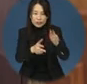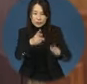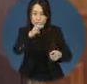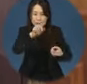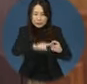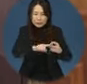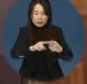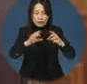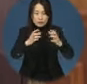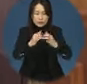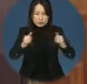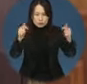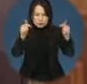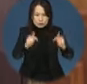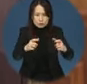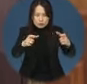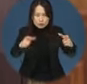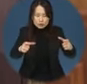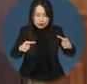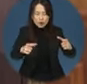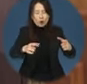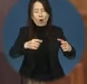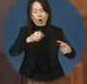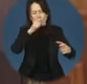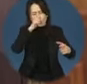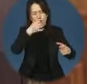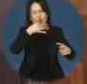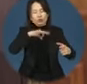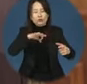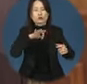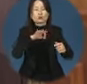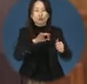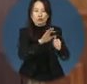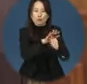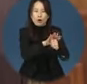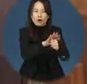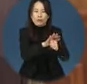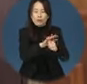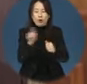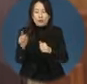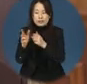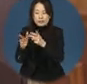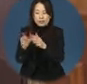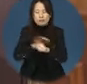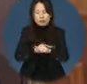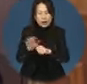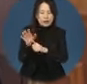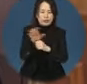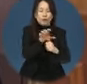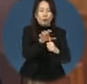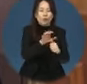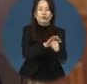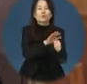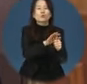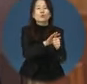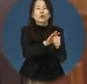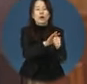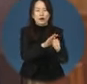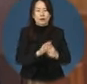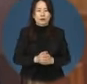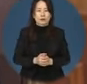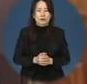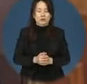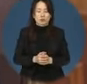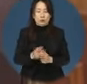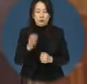인구감소 지역의 여러 인센티브를 줘서 애호박과 보조 사업을 잘 활용할 수 있게 하는 거구요 뭐 보다도 그런